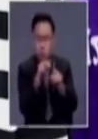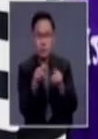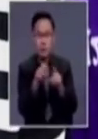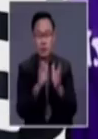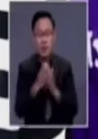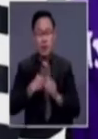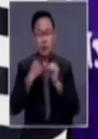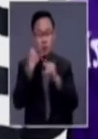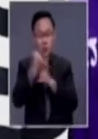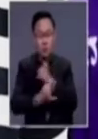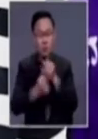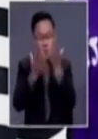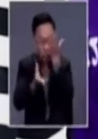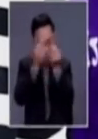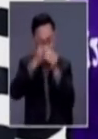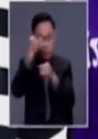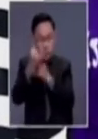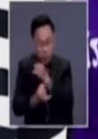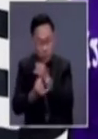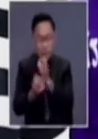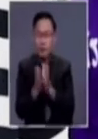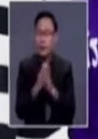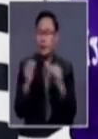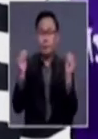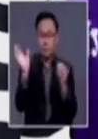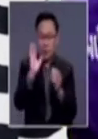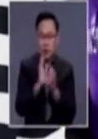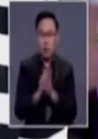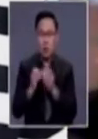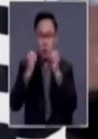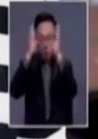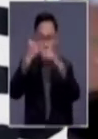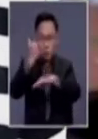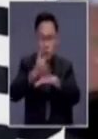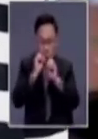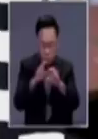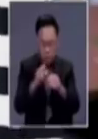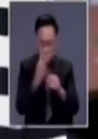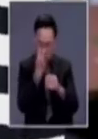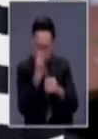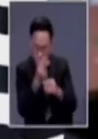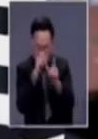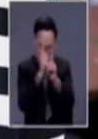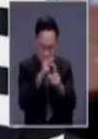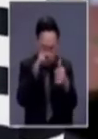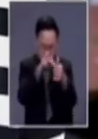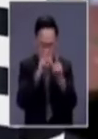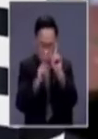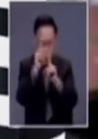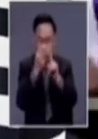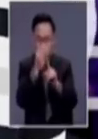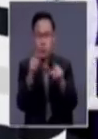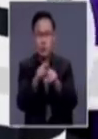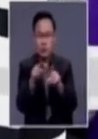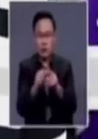อบรมจบแล้วทุกอย่างจบแต่ว่าเวลาที่คุณครูปอจัดกิจกรรมอะไรแบบเนี้ยคุณครูปอก็จะให้เด็กๆนะคะถ่ายรูปแล้วก็ส่งไปว่าวันนี้ครูปอทำกิจกรรมนี้นะ